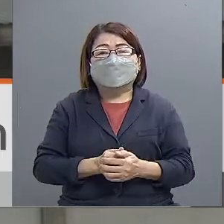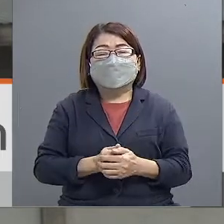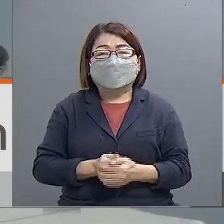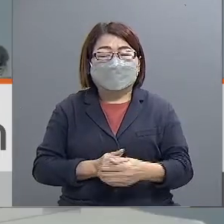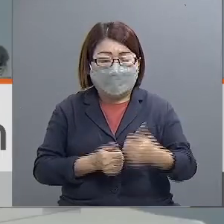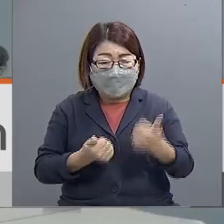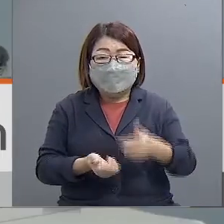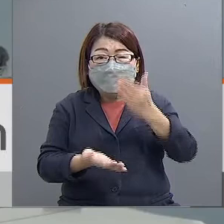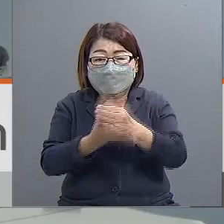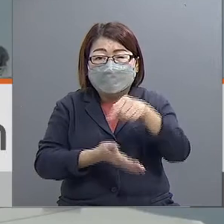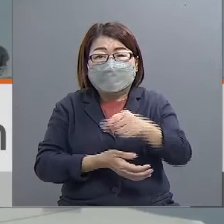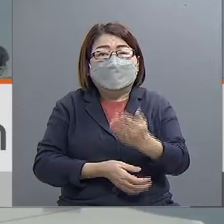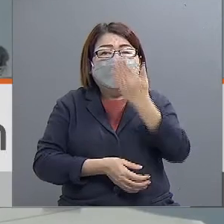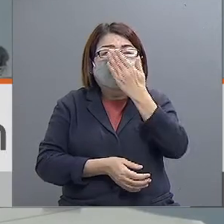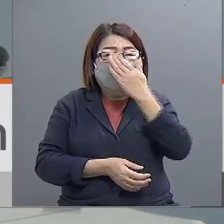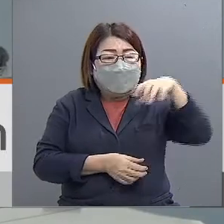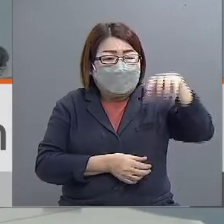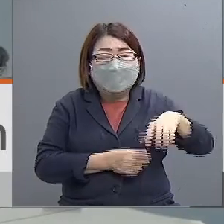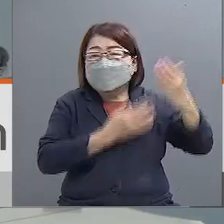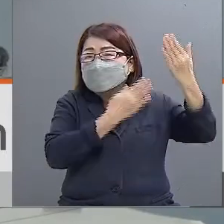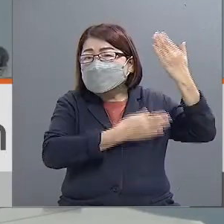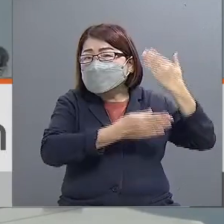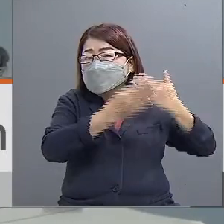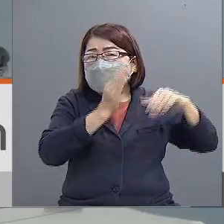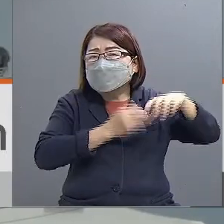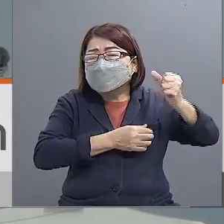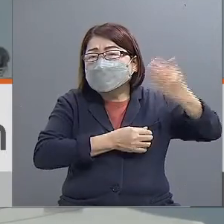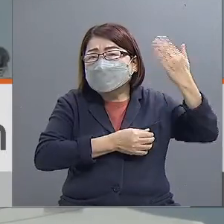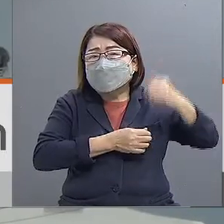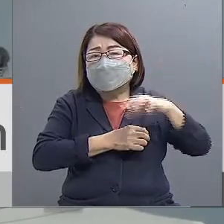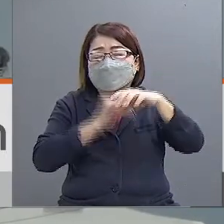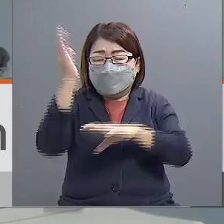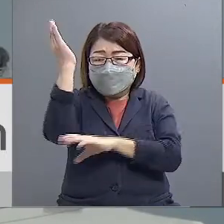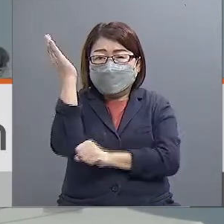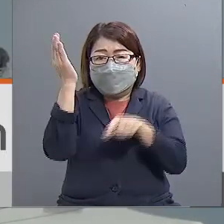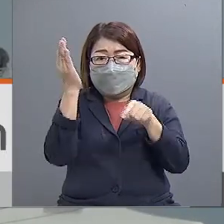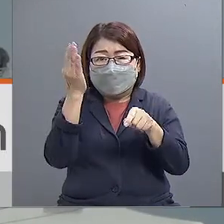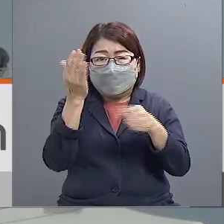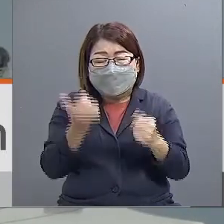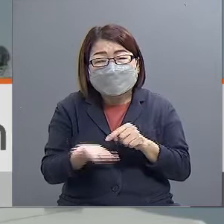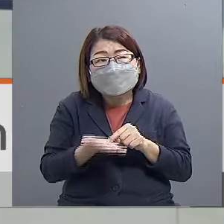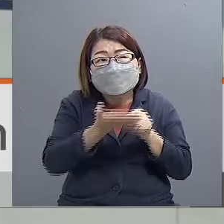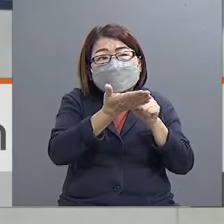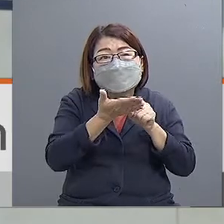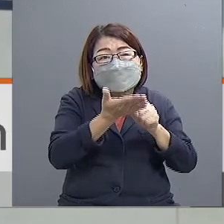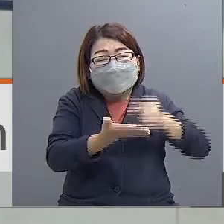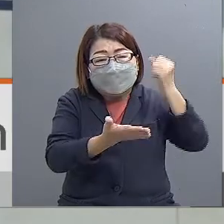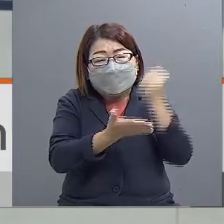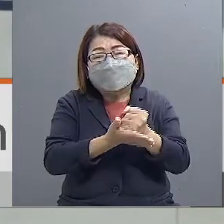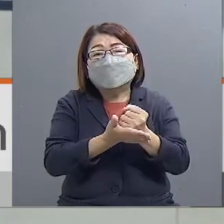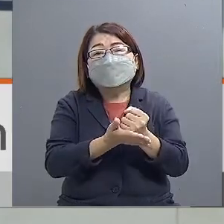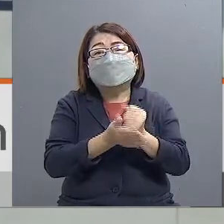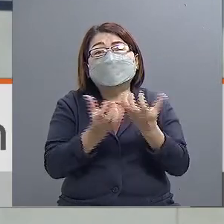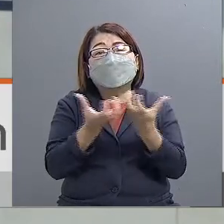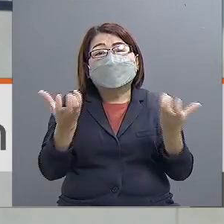ณฑ์สงขลาย่านเมืองเก่าสงขลาที่อยู่ระหว่างการผลักดันให้เป็นเมืองมรดกโลกโดยทดลองความพร้อมต่างๆ